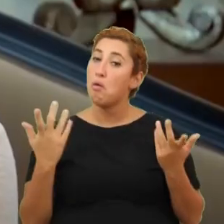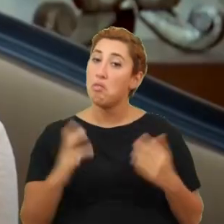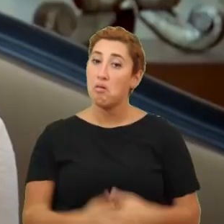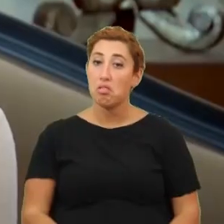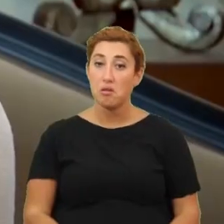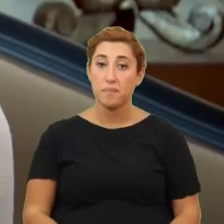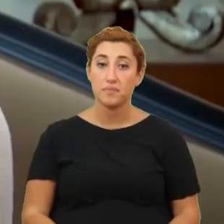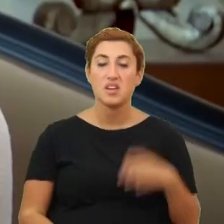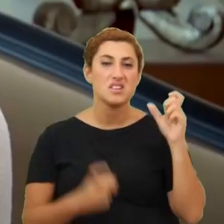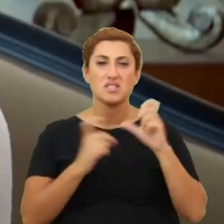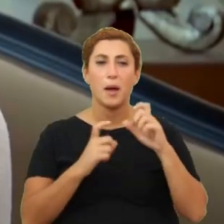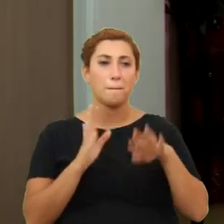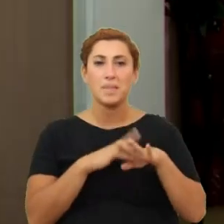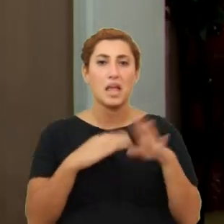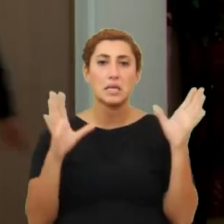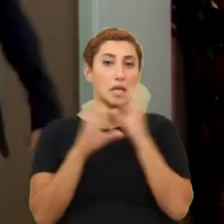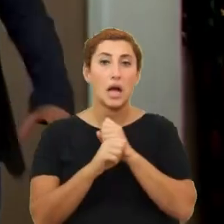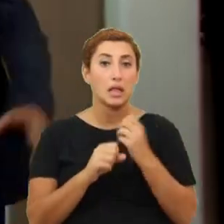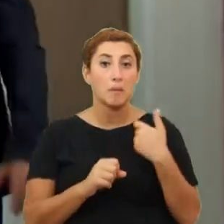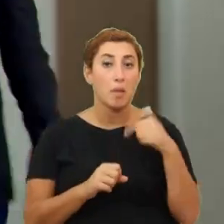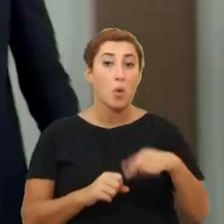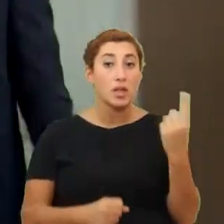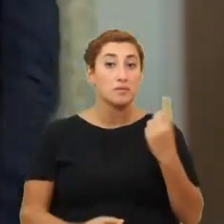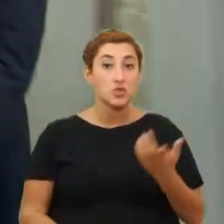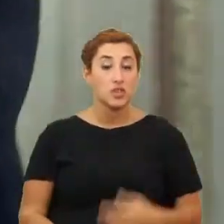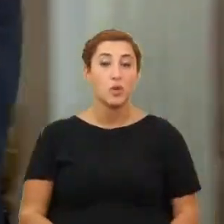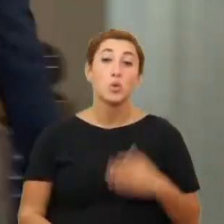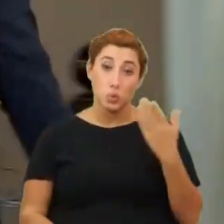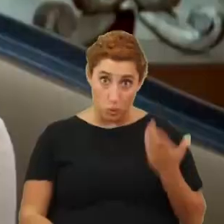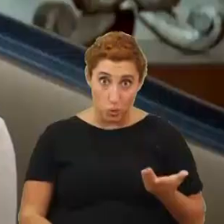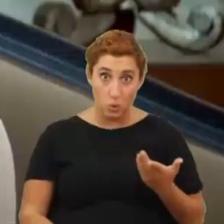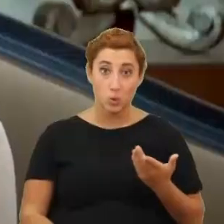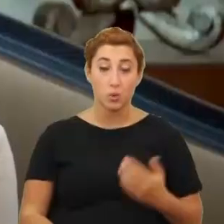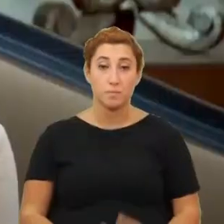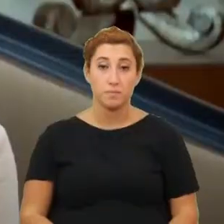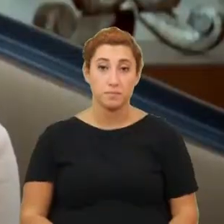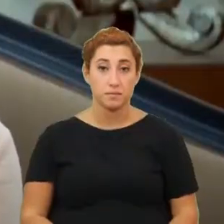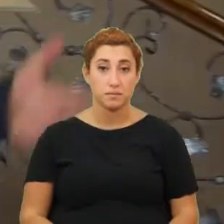Allah, Sarpışkom niye sakladı ki benden böyle bir şey? Çünkü